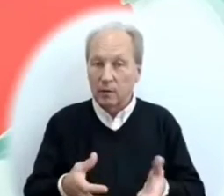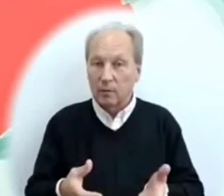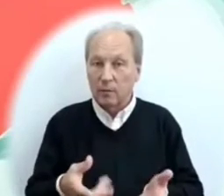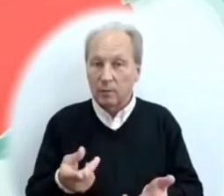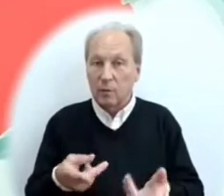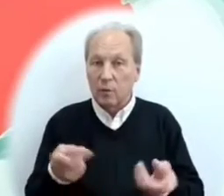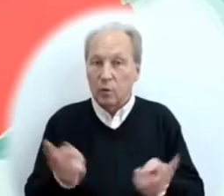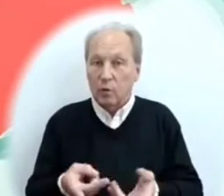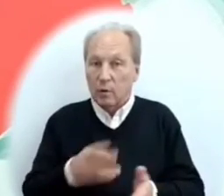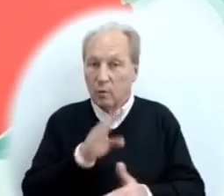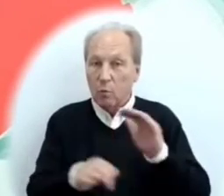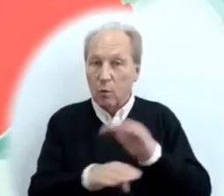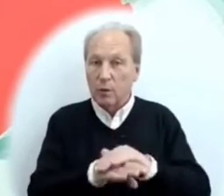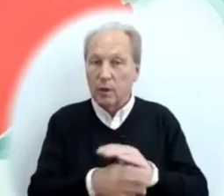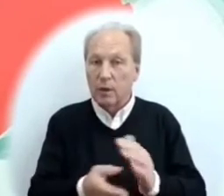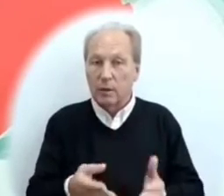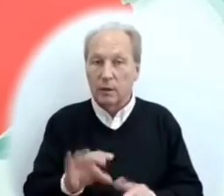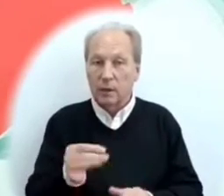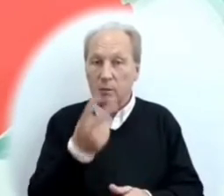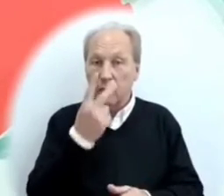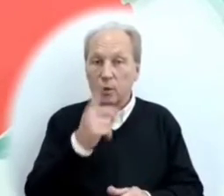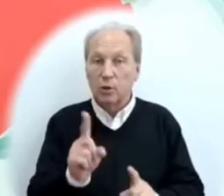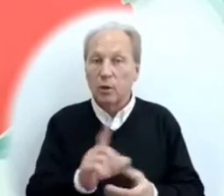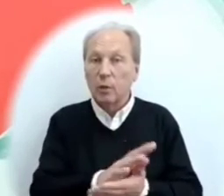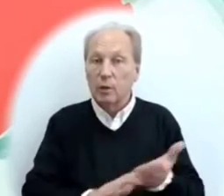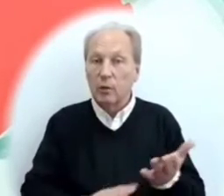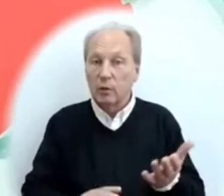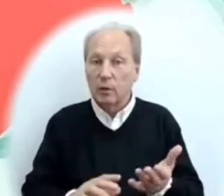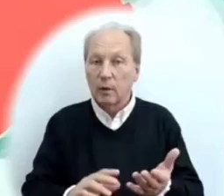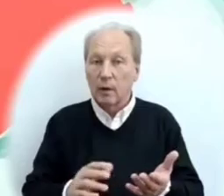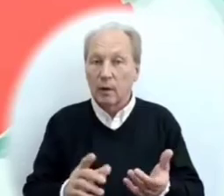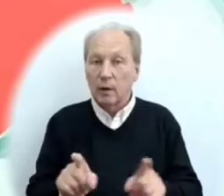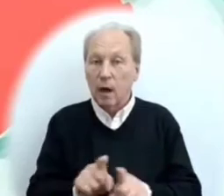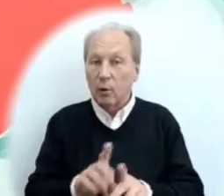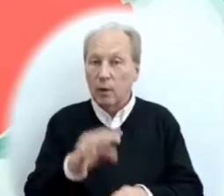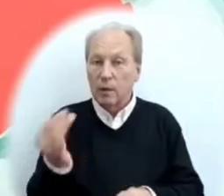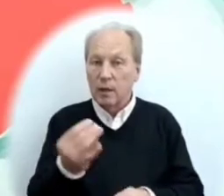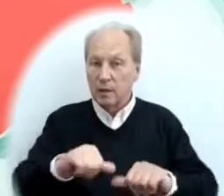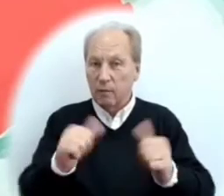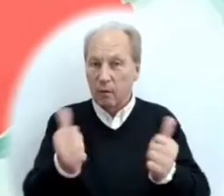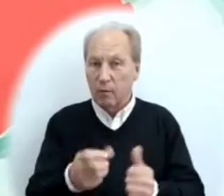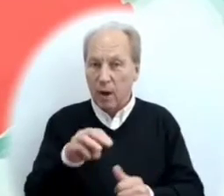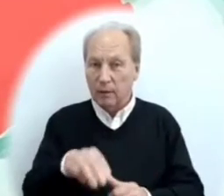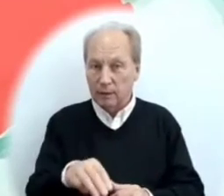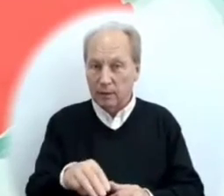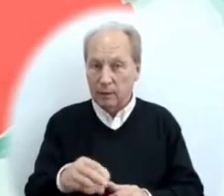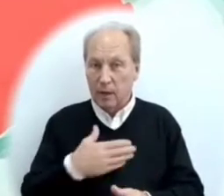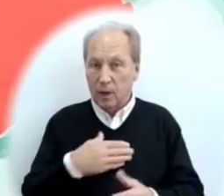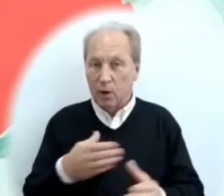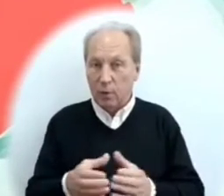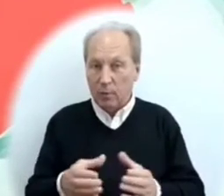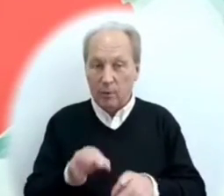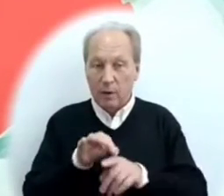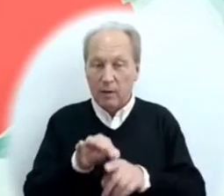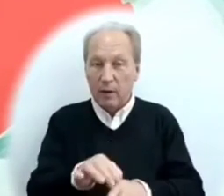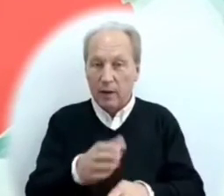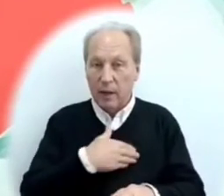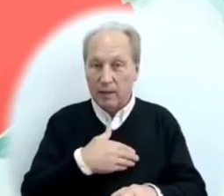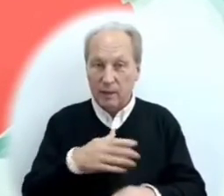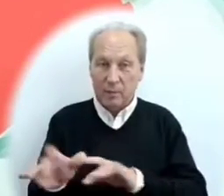вынуждены ей подчиняться. И вы посмотрите, что происходит, в какой интересный формат наша компания перевела наши марафоны,